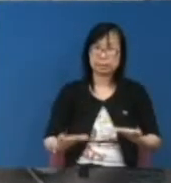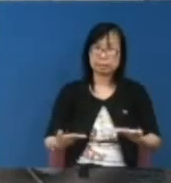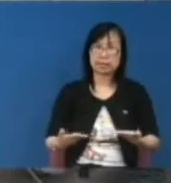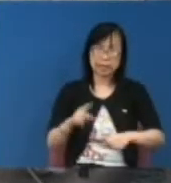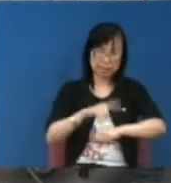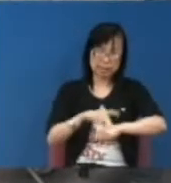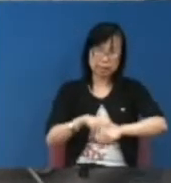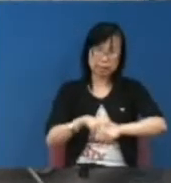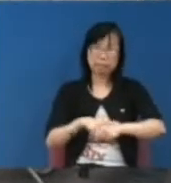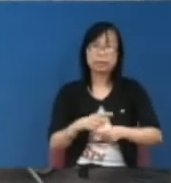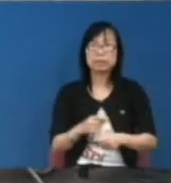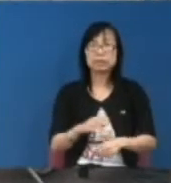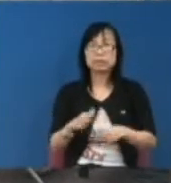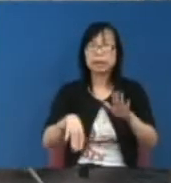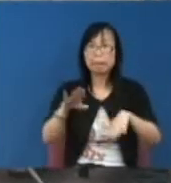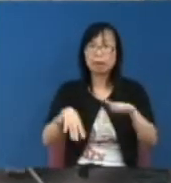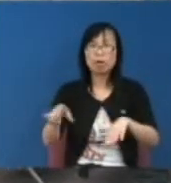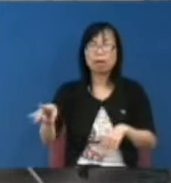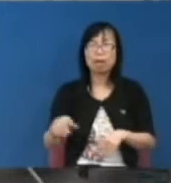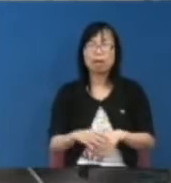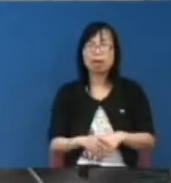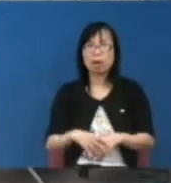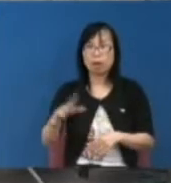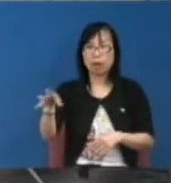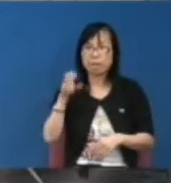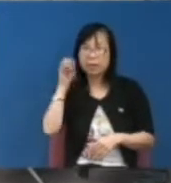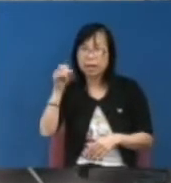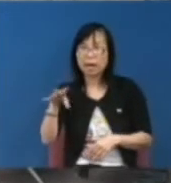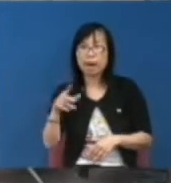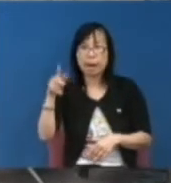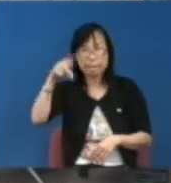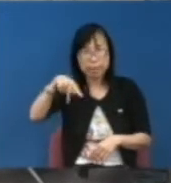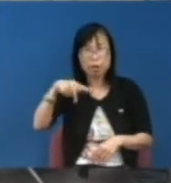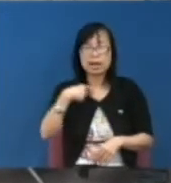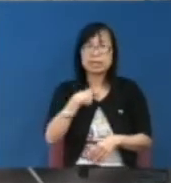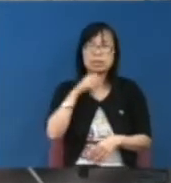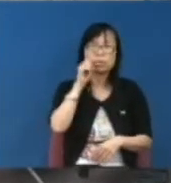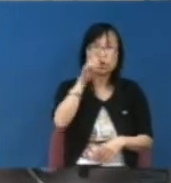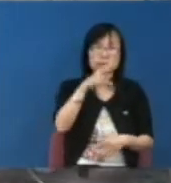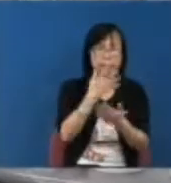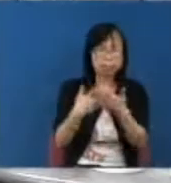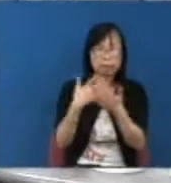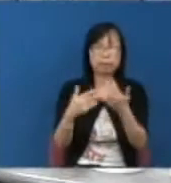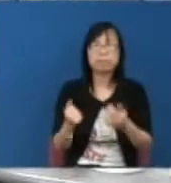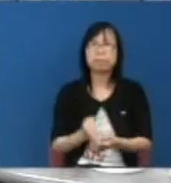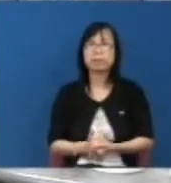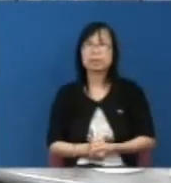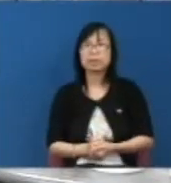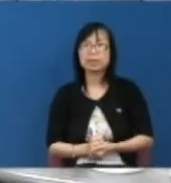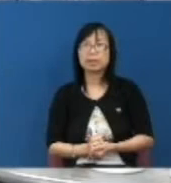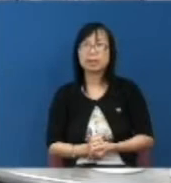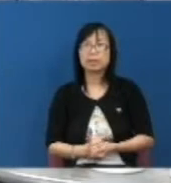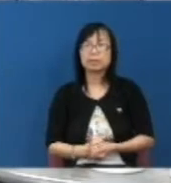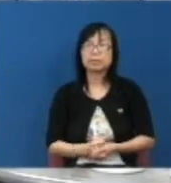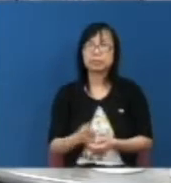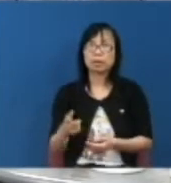時間我哋接近嘅，咁我想聽一下啦，蒲職或者阿坡咧，即係你有啲咩忠告可以俾到你網友啊？ 其